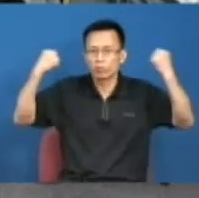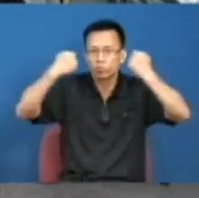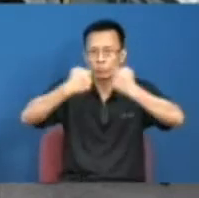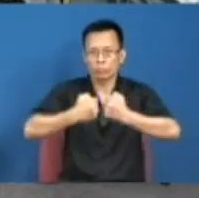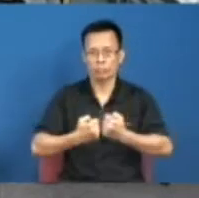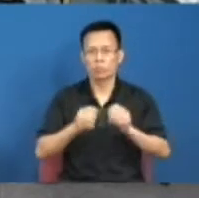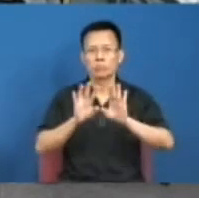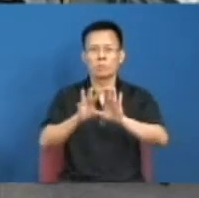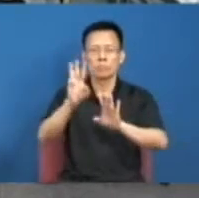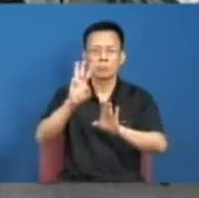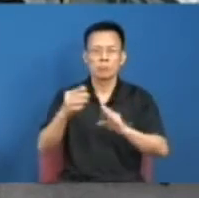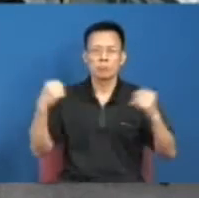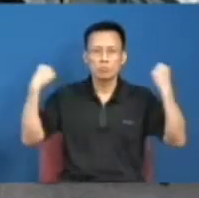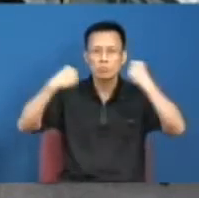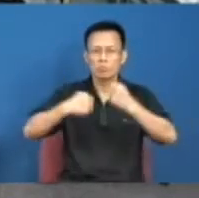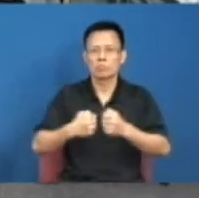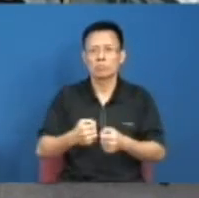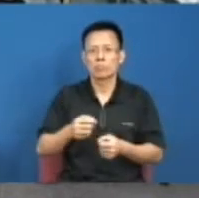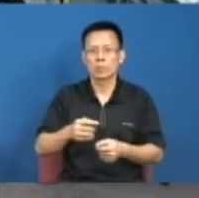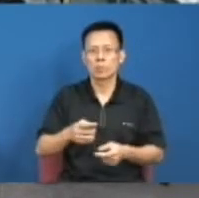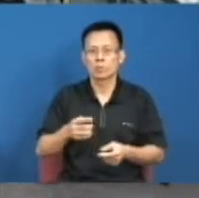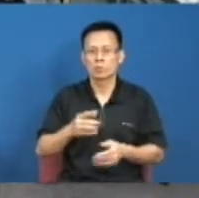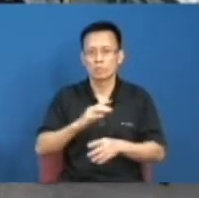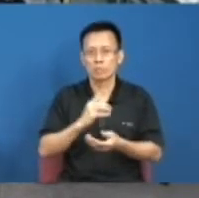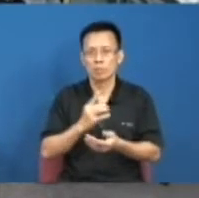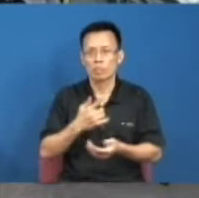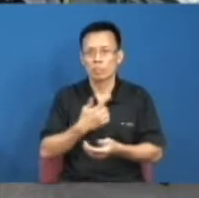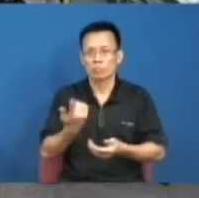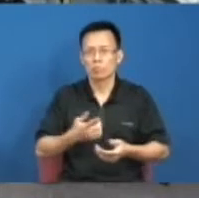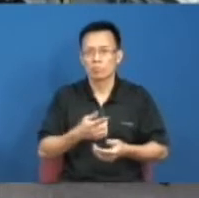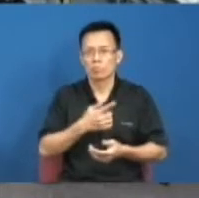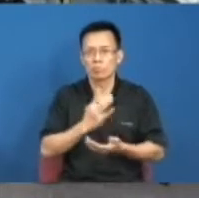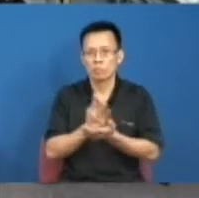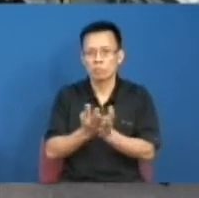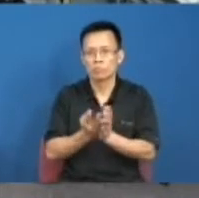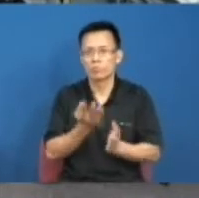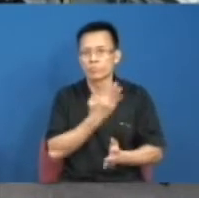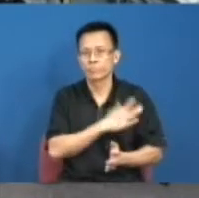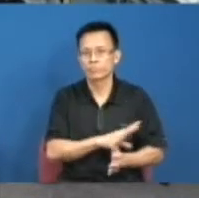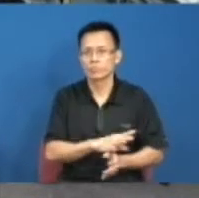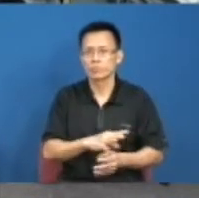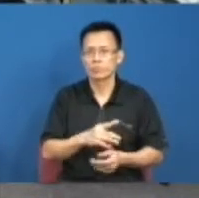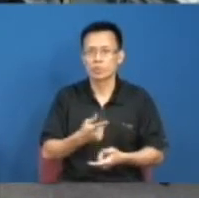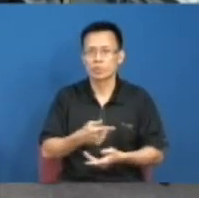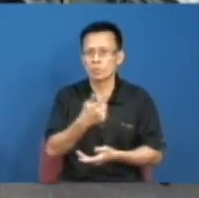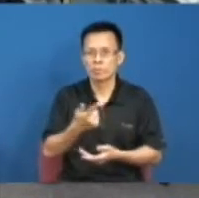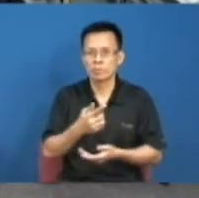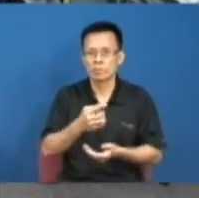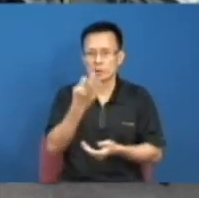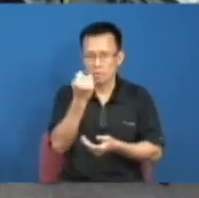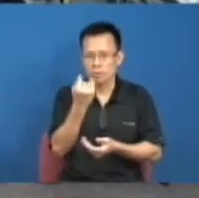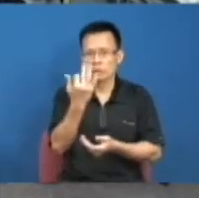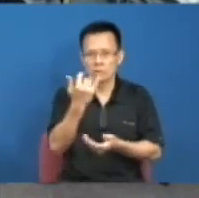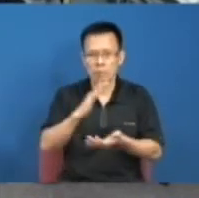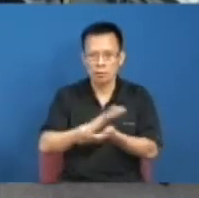噶啦。 係係，不過即係頭先你又客氣啦，即係唔係即係我哋咁多位觀眾就唔係淨係三四十年嘅樓先係要咁樣。